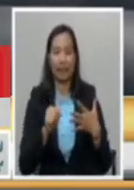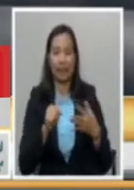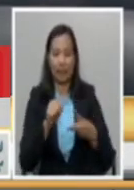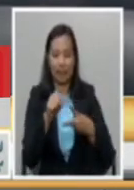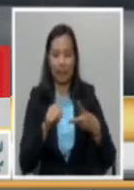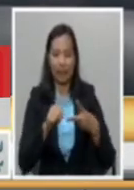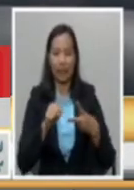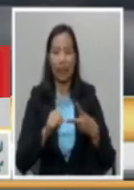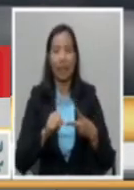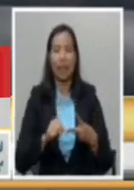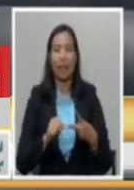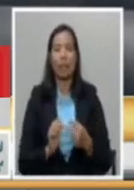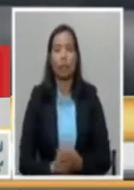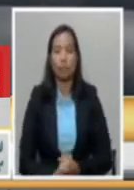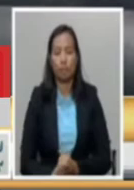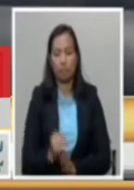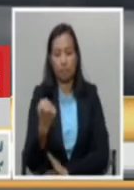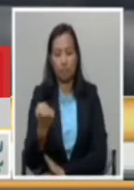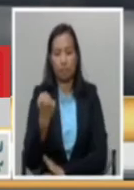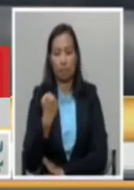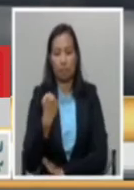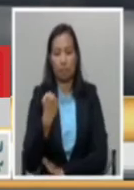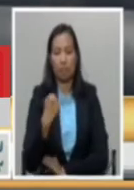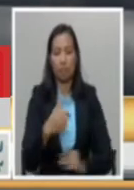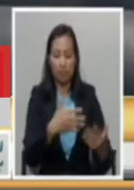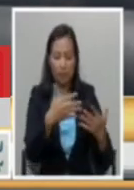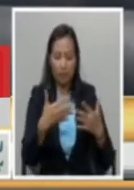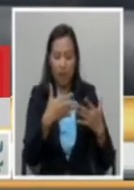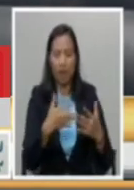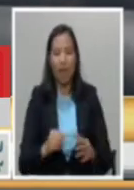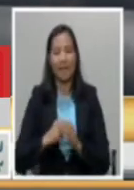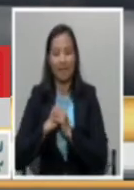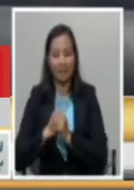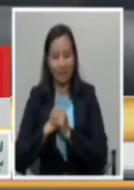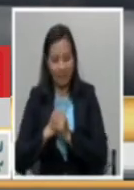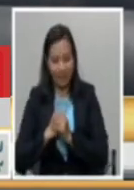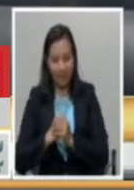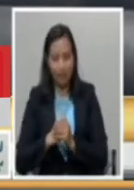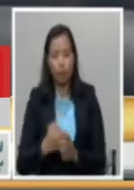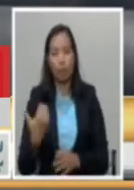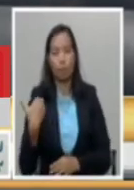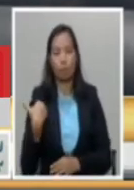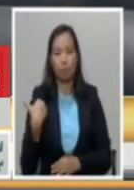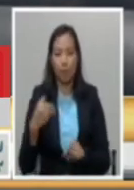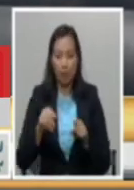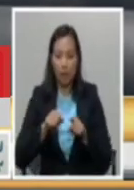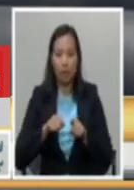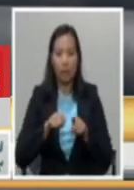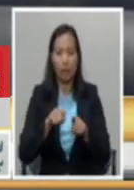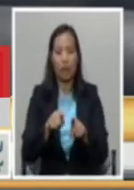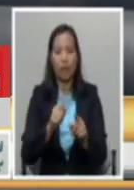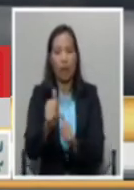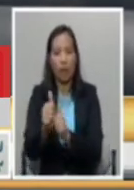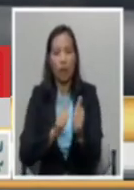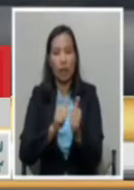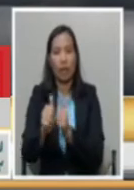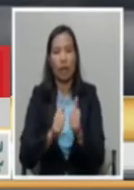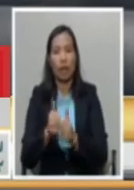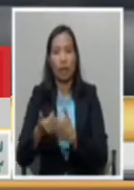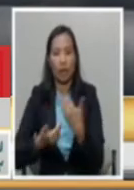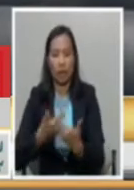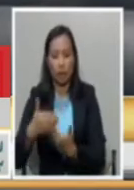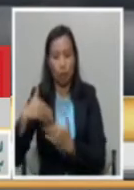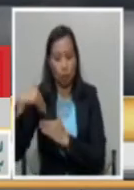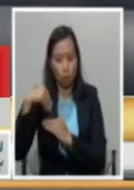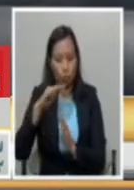าอำนาจทางเศรษฐกิจทั้ง2ประเทศนี้เป็นประเทศที่มีประเทศคู่ค้าใน2ประเทศนี้จำนวน